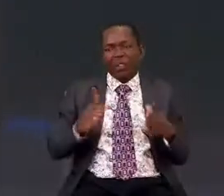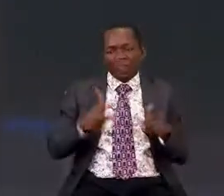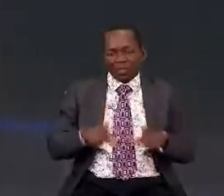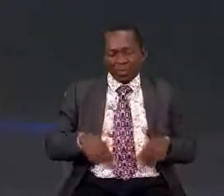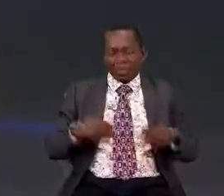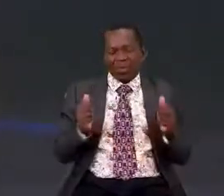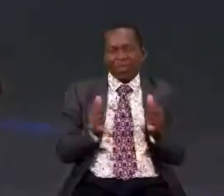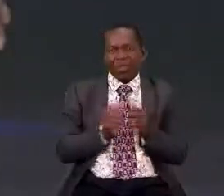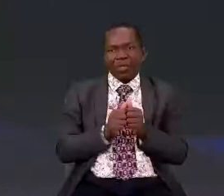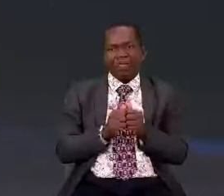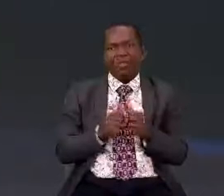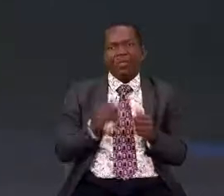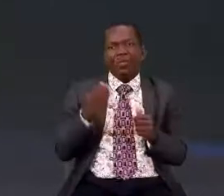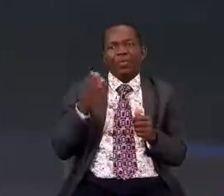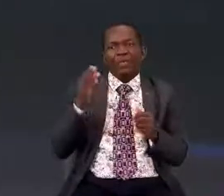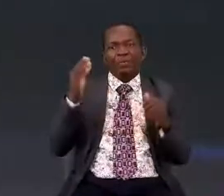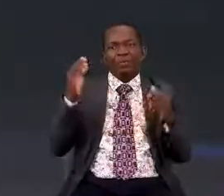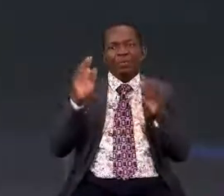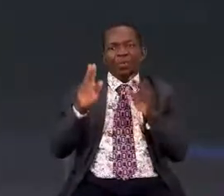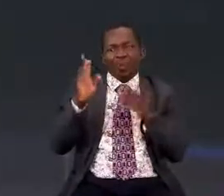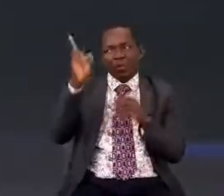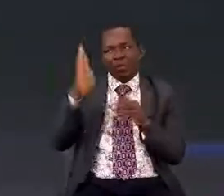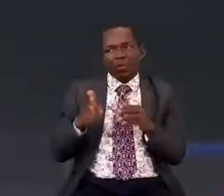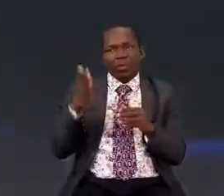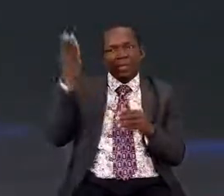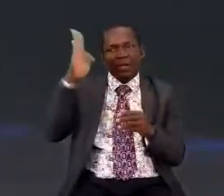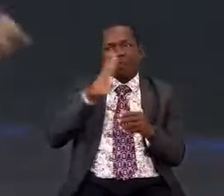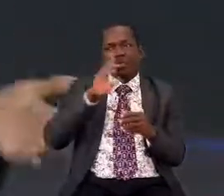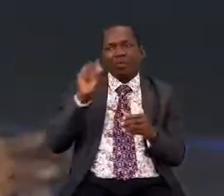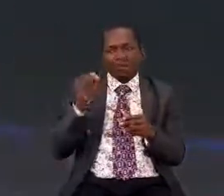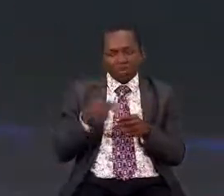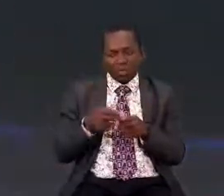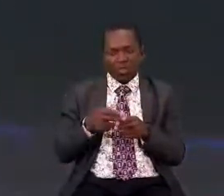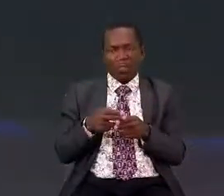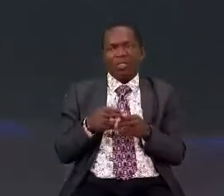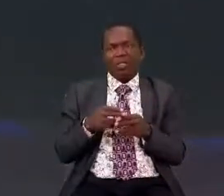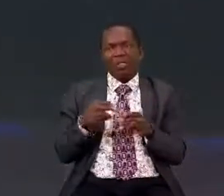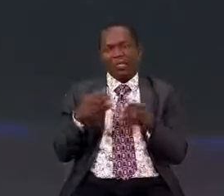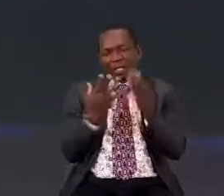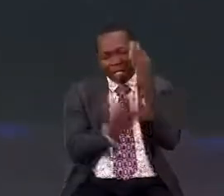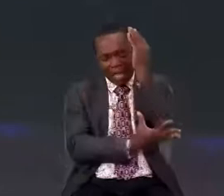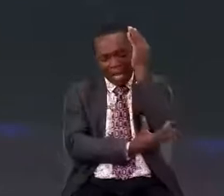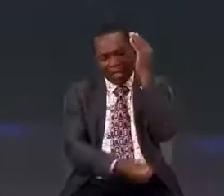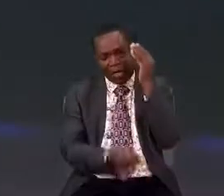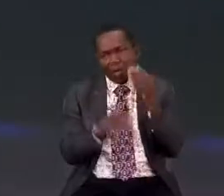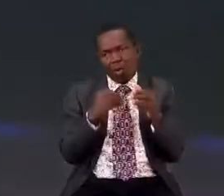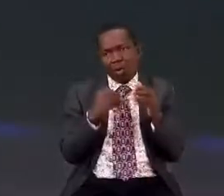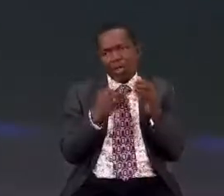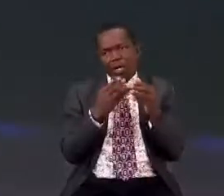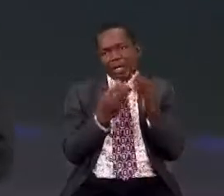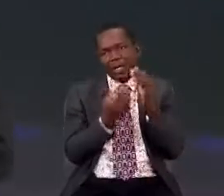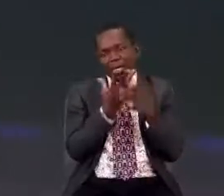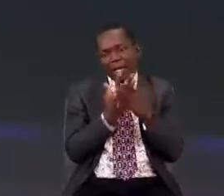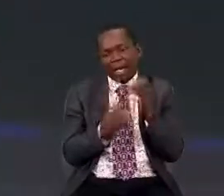pas de murmure de la multitude, où il n'y aura pas de rébellion de Coré, Dathan et Abiram, où il n'y aura pas